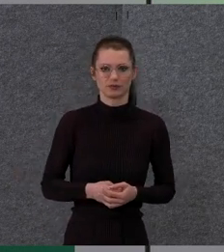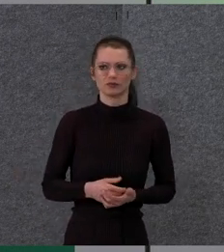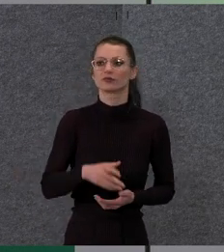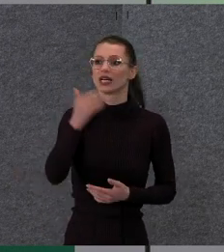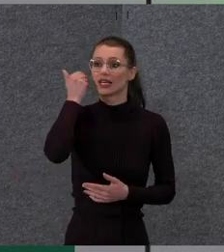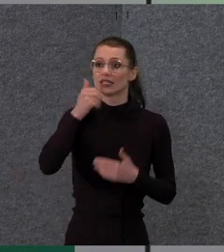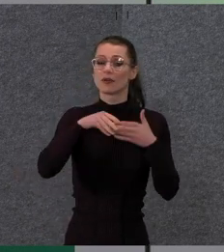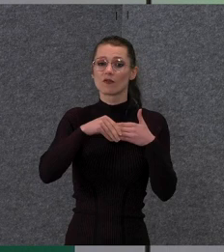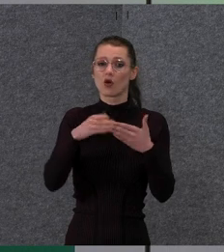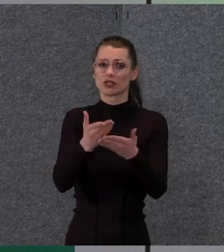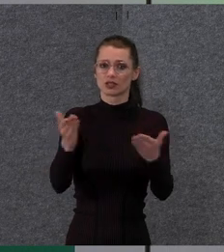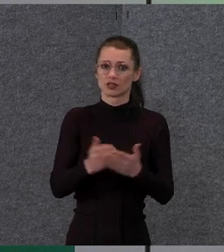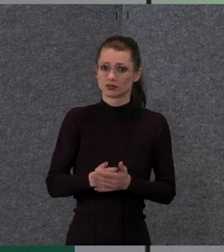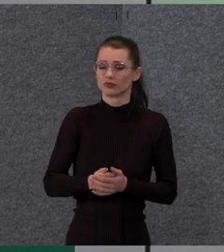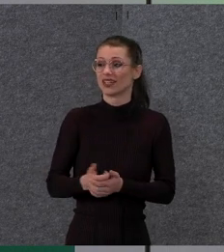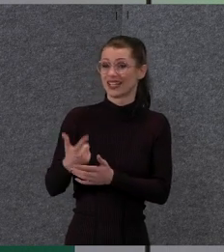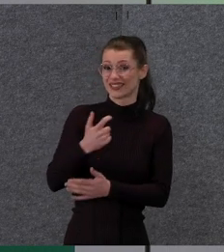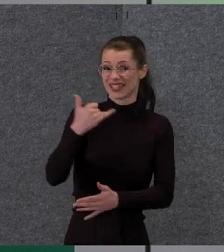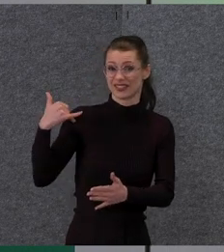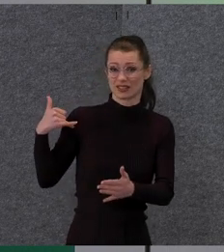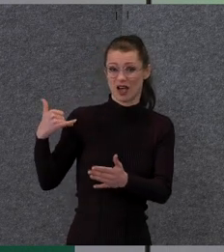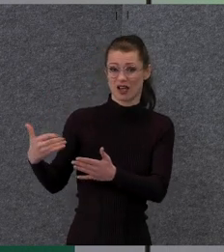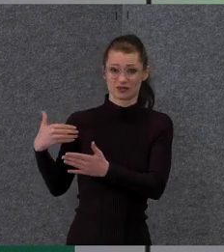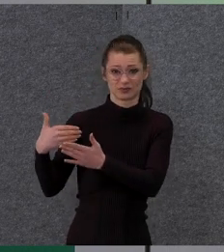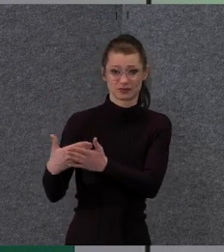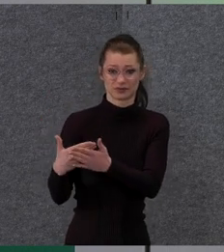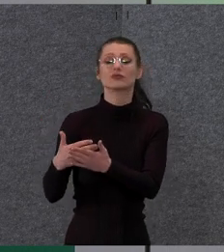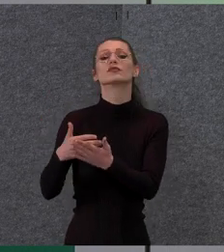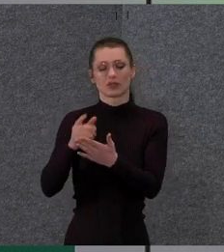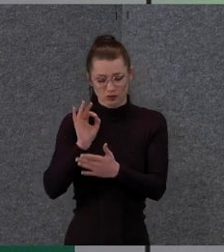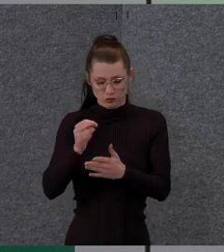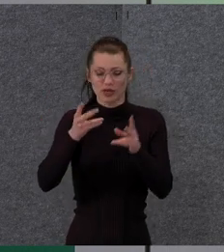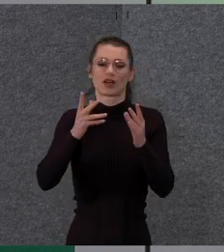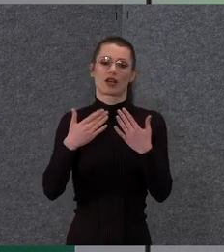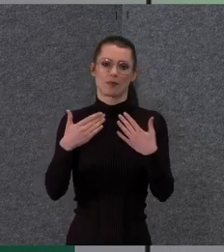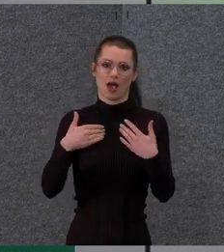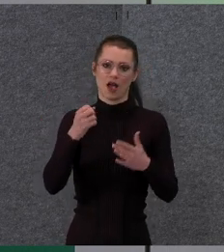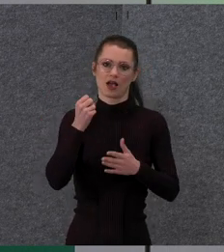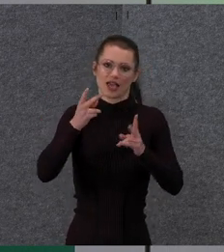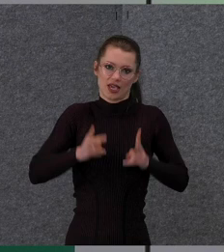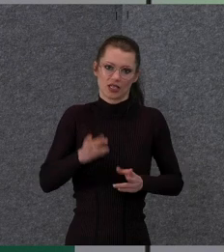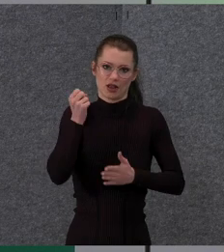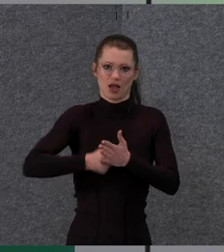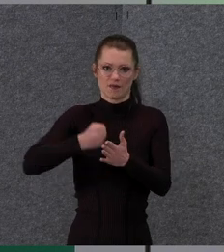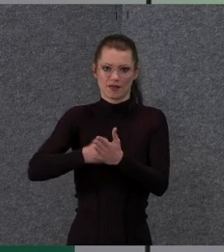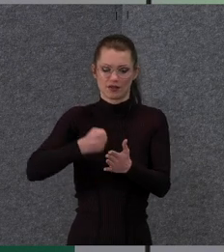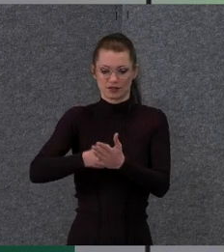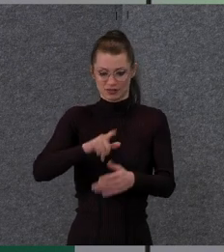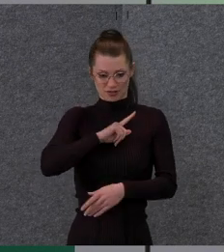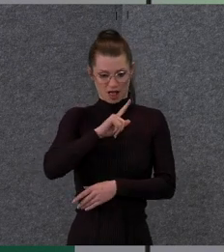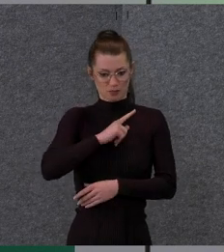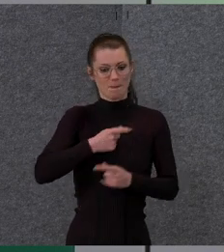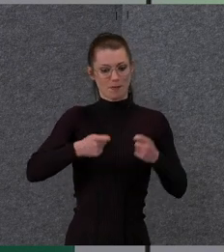Liebe Freundinnen und Freunde, seit 20 Jahren kämpfe ich für Klimagerechtigkeit. Als Bundessprecherin der Grünen